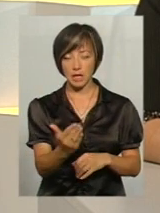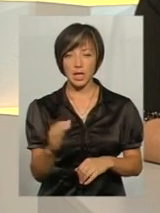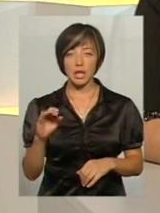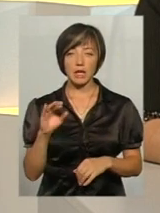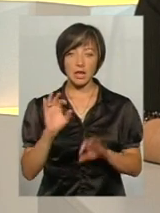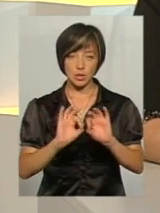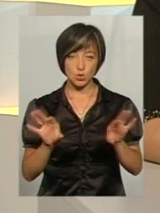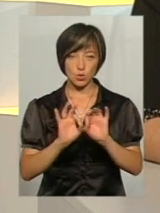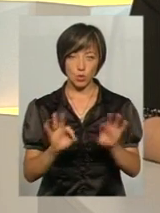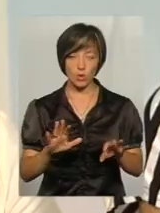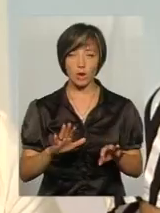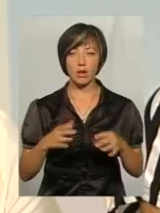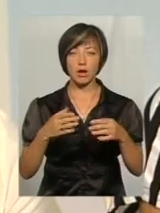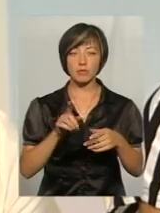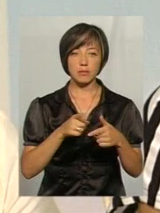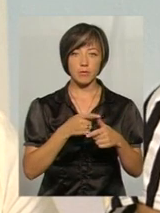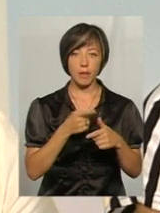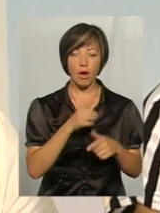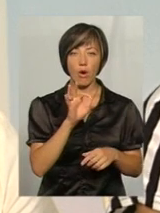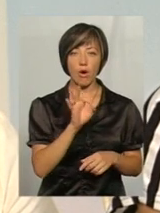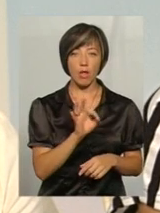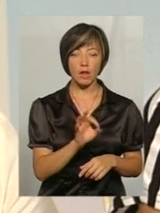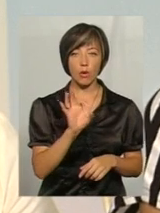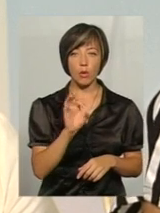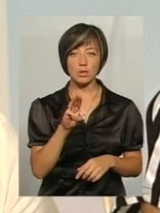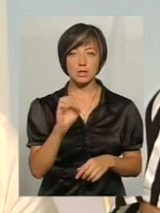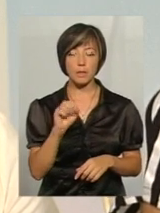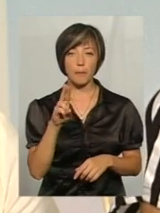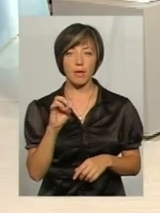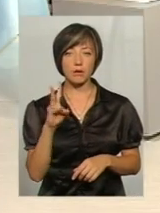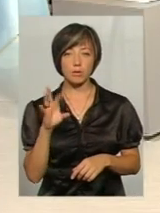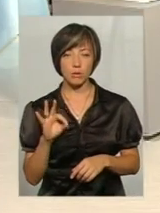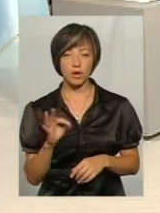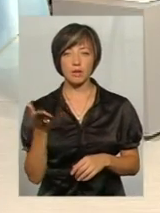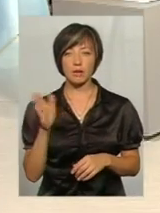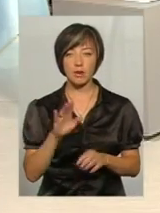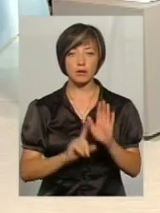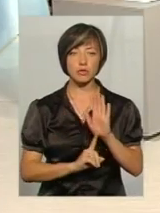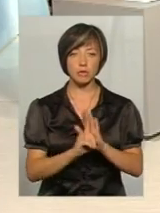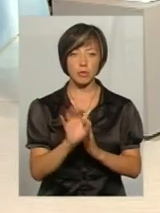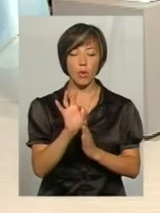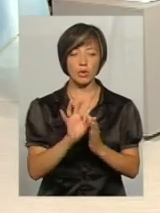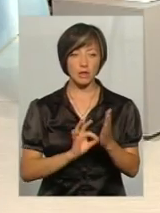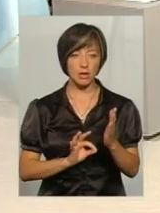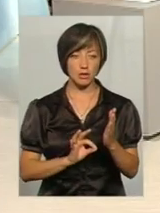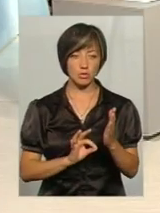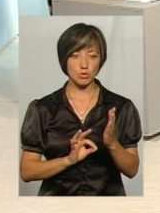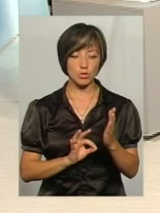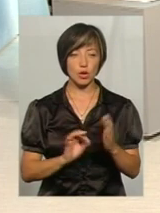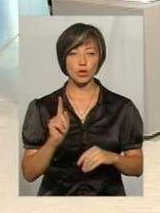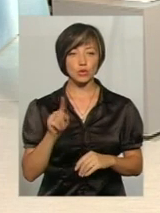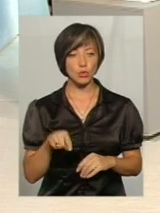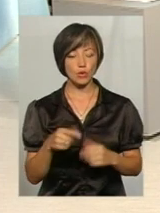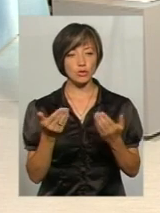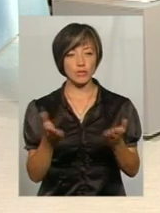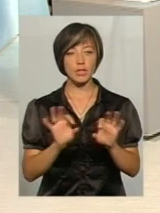Отож, у нашій студії пані Олена Остапенко. Доброго дня, пані Добрий Олена. Дня. І давайте почнемо одразу з того, що